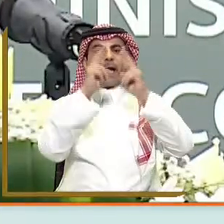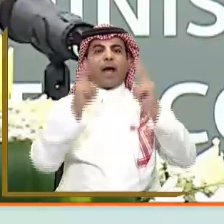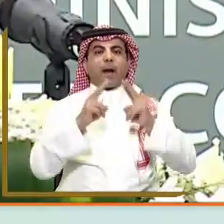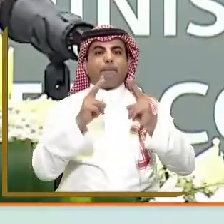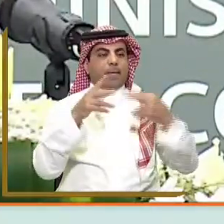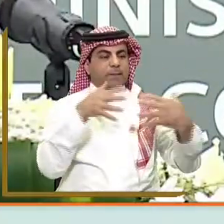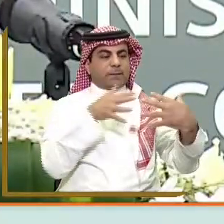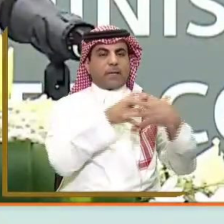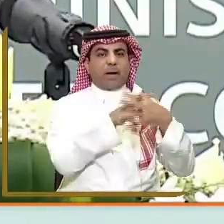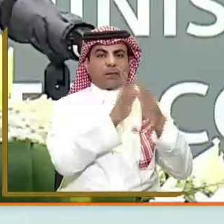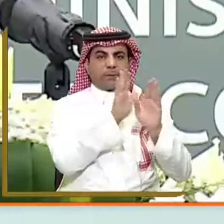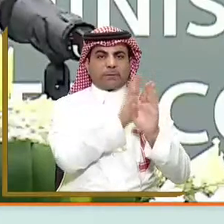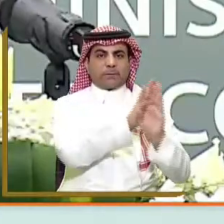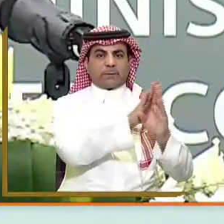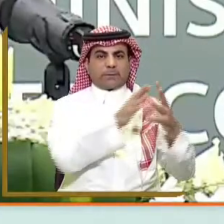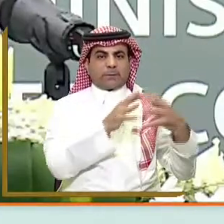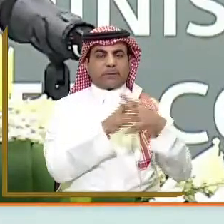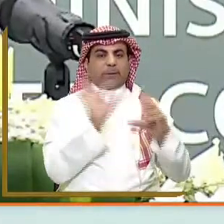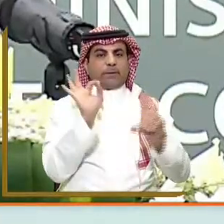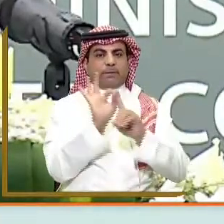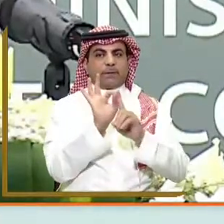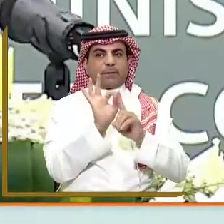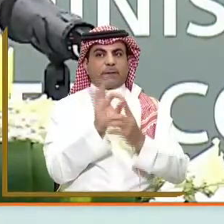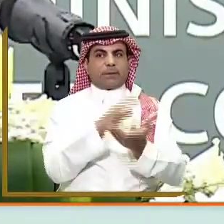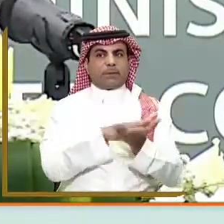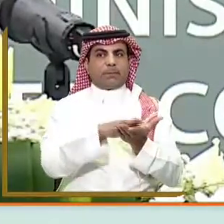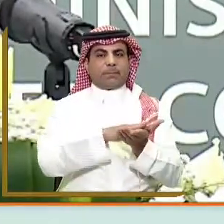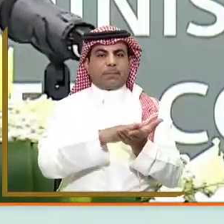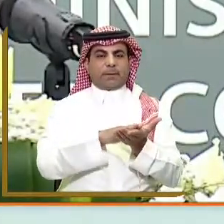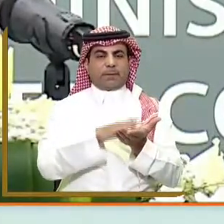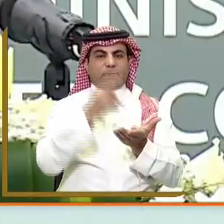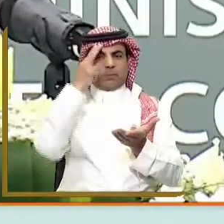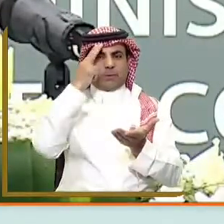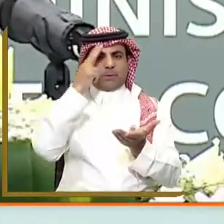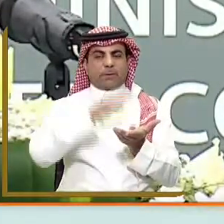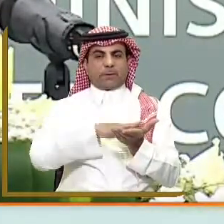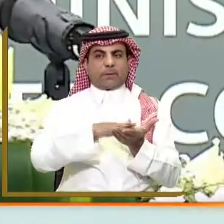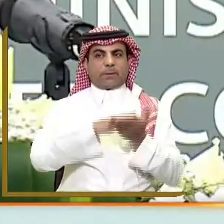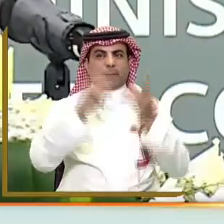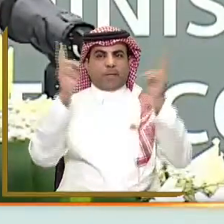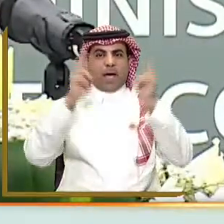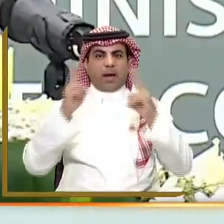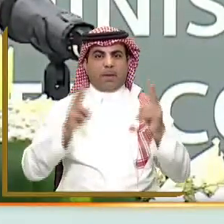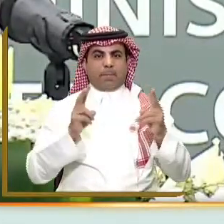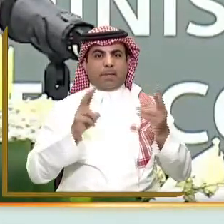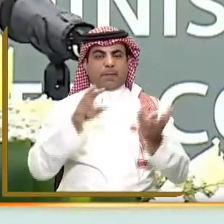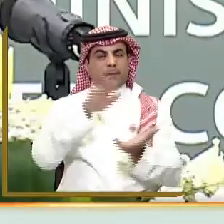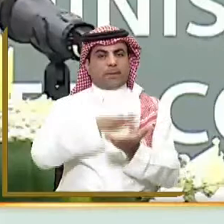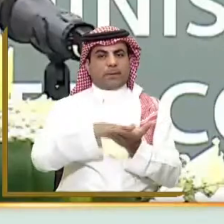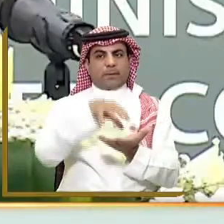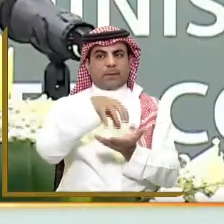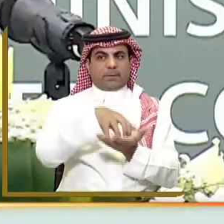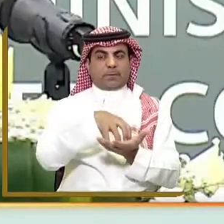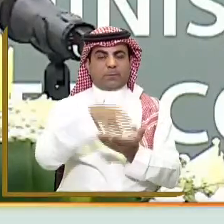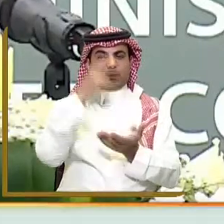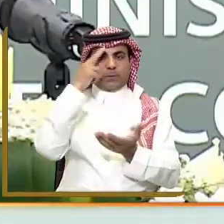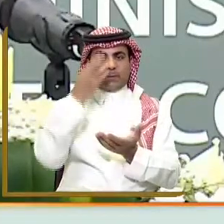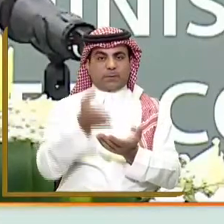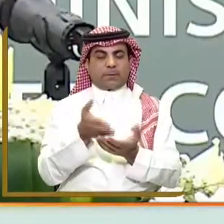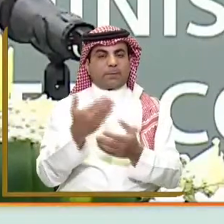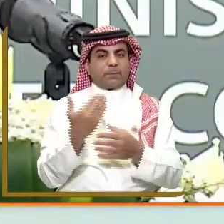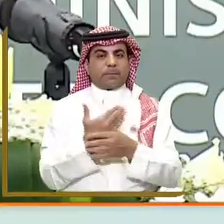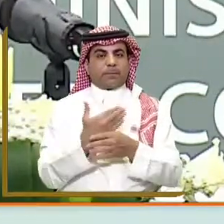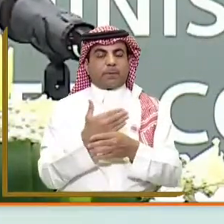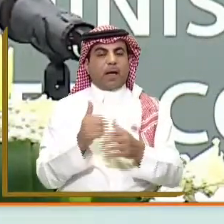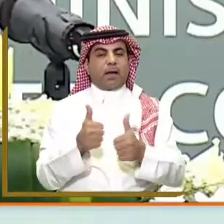في المملكة التي تركز على استثمار موقع الاستراتيجي للمملكة وطبيعة الشبكة الكهربائية السعودية التي